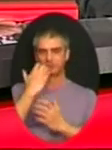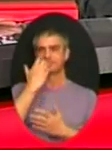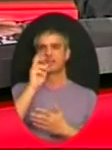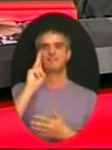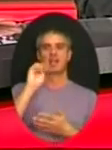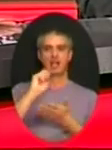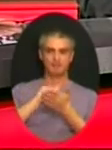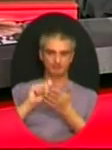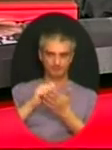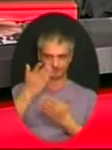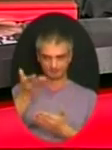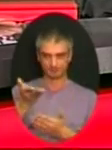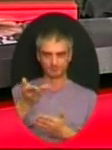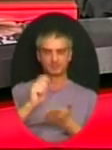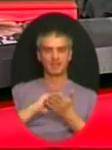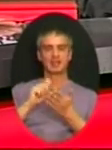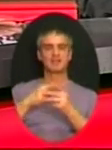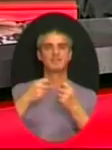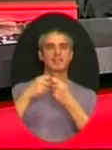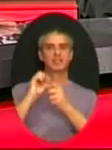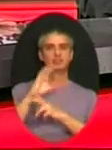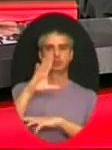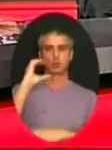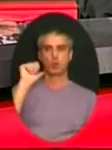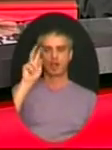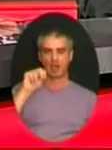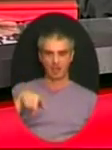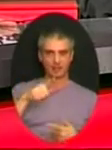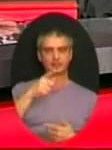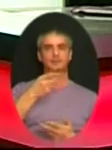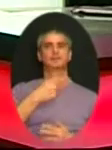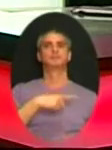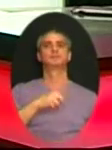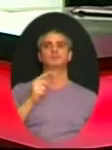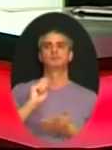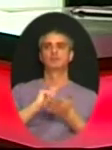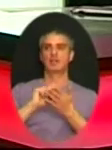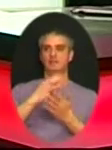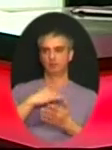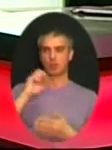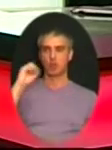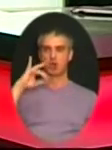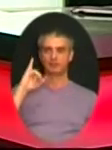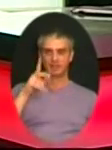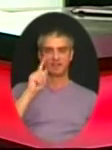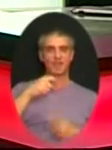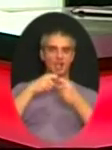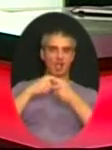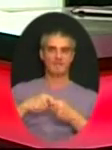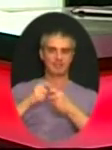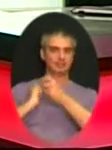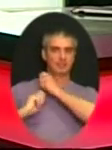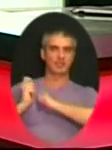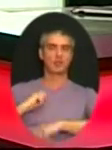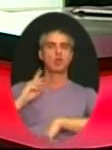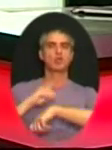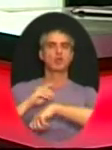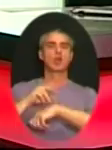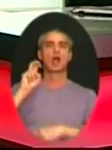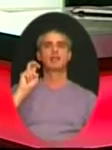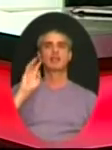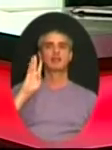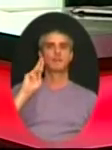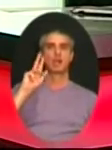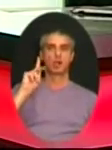קם, כתב תאגיד השידור כאן, אורי ישראלי כתבנו, שלום גם לך וחברת הכנסת דוקטור ענת ברקו